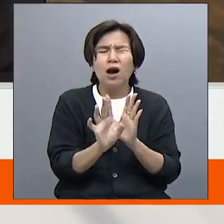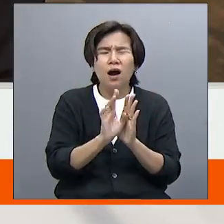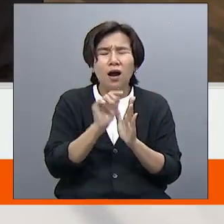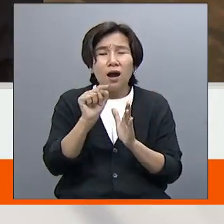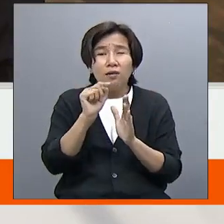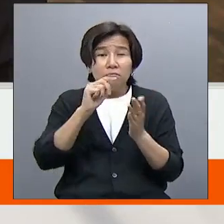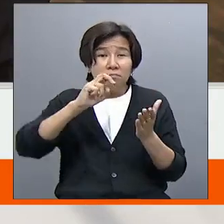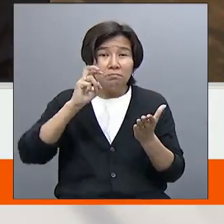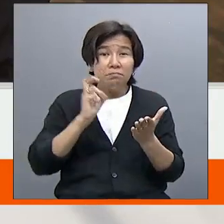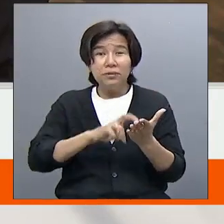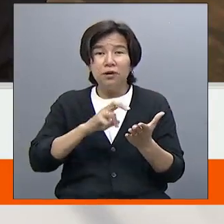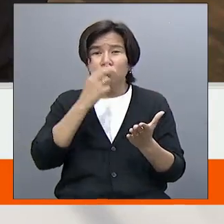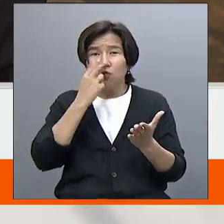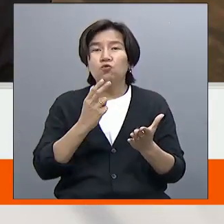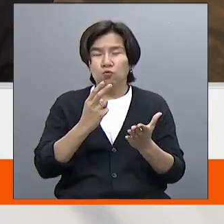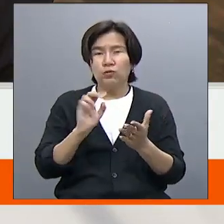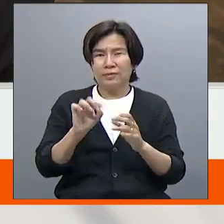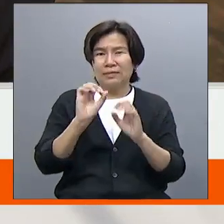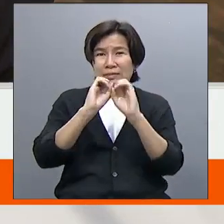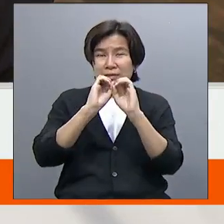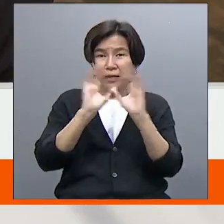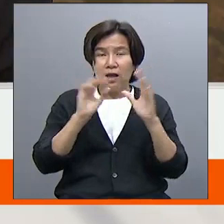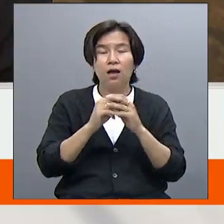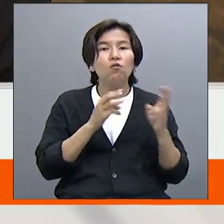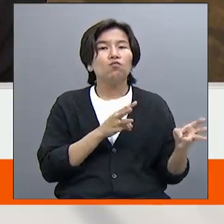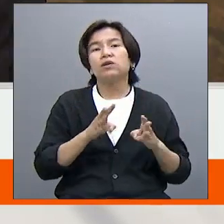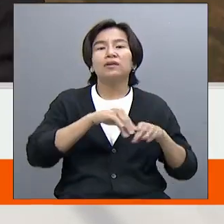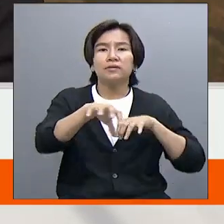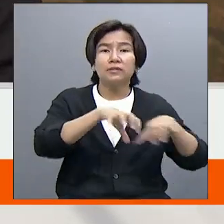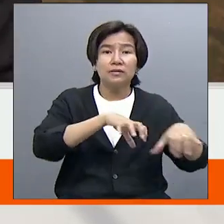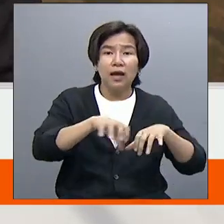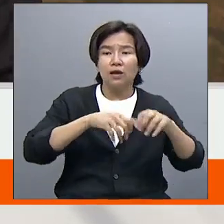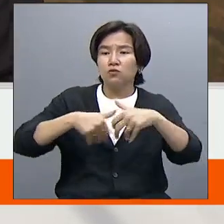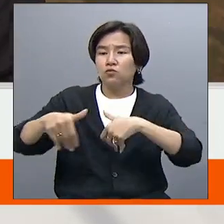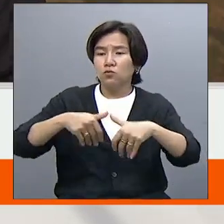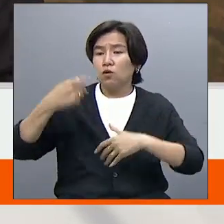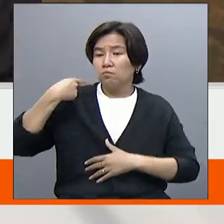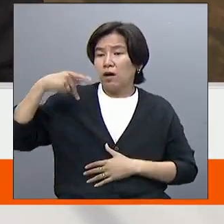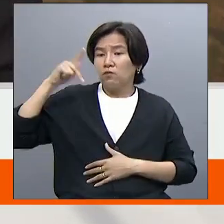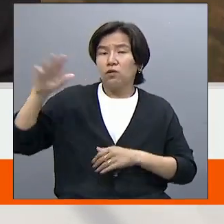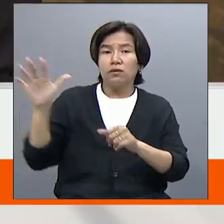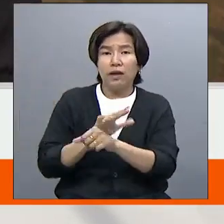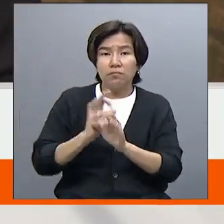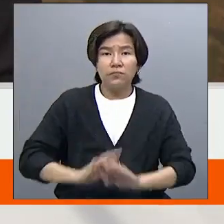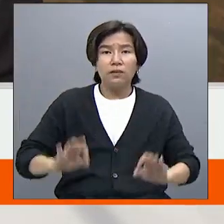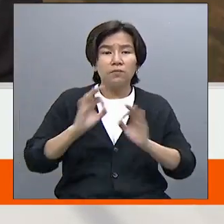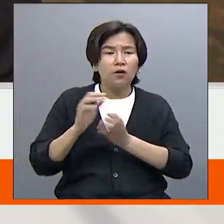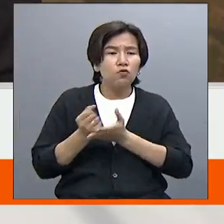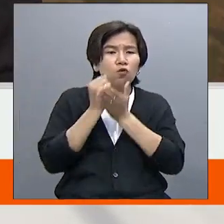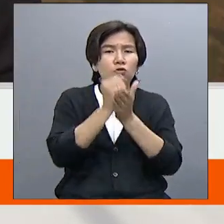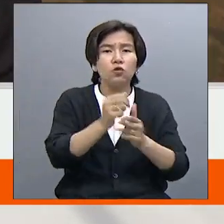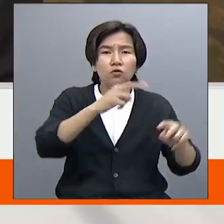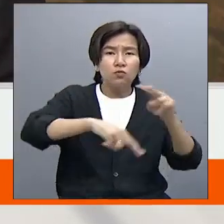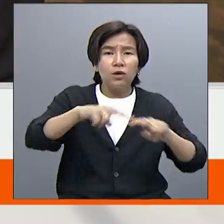ถ้าเราจะถามค่ะการจัดการที่ยั่งยืนเพื่อให้ชุมชนได้รับผลประโยชน์แล้วก็นำไปสู่จิตสำนึกในการช่วยกันอนุรักษ์อย่างยั่งยืน